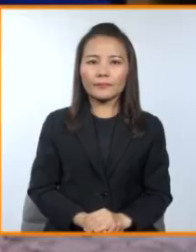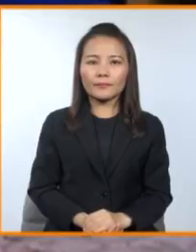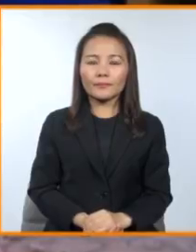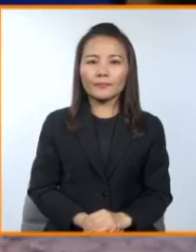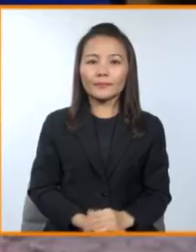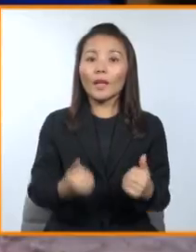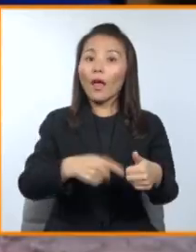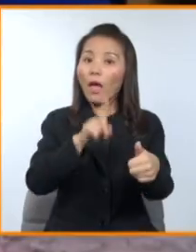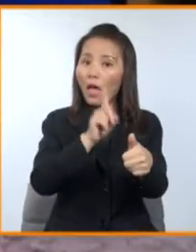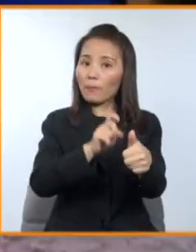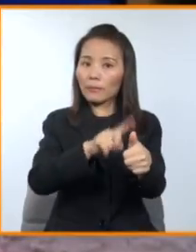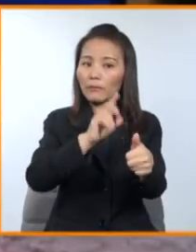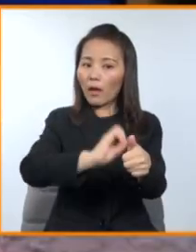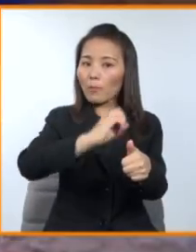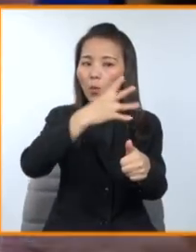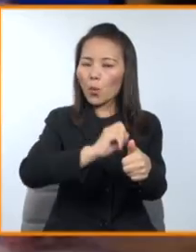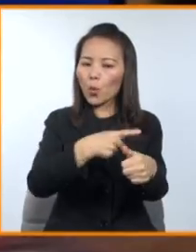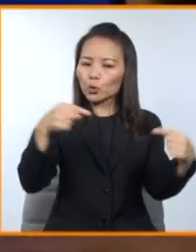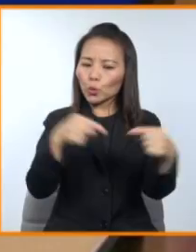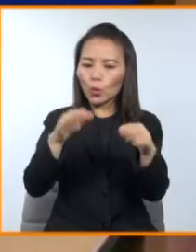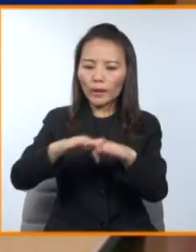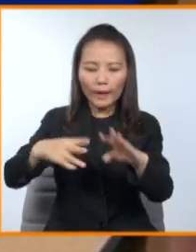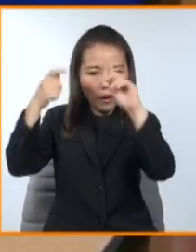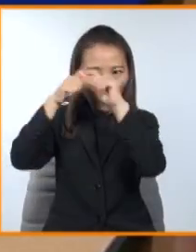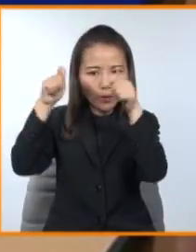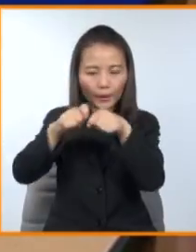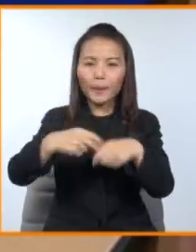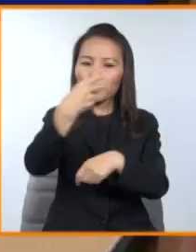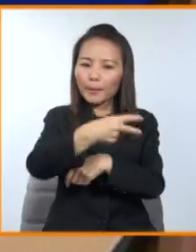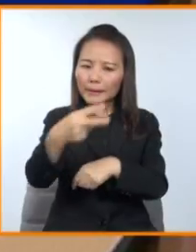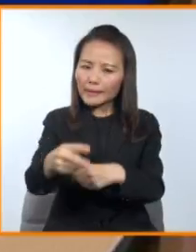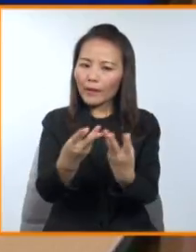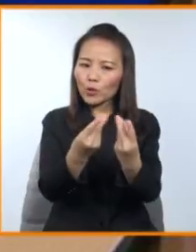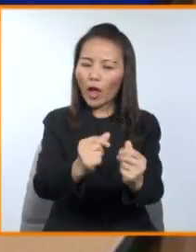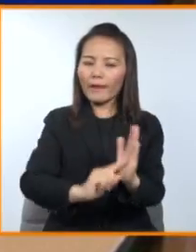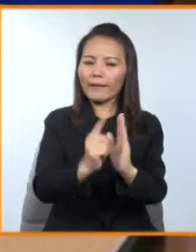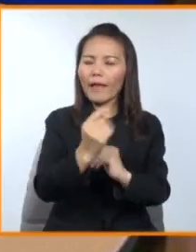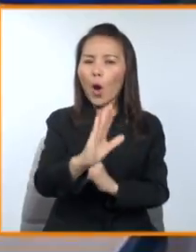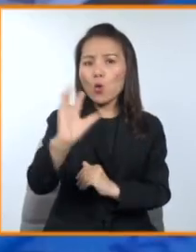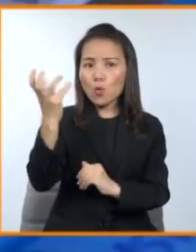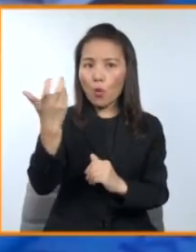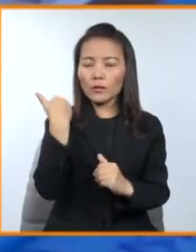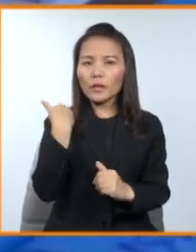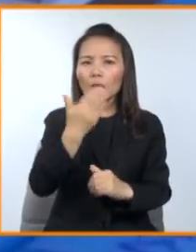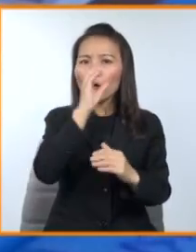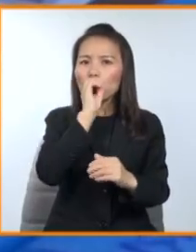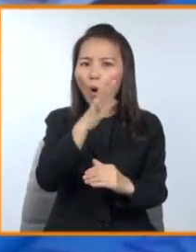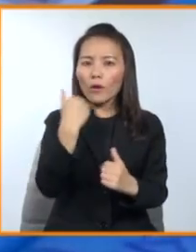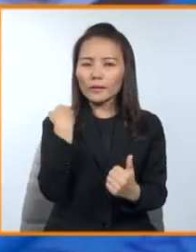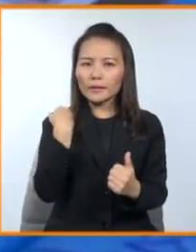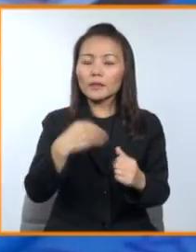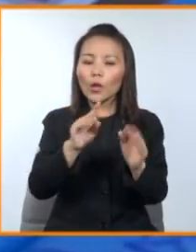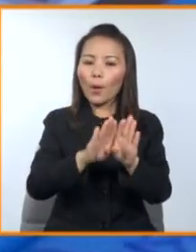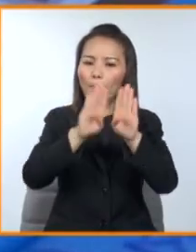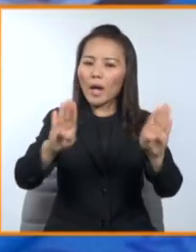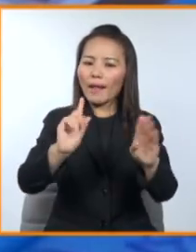ซึ่งแอปพลิเคชันสำหรับเด็กออทิสติกเป็นภาษาอาหรับแอปแรกของโลกที่มีชื่อว่าแบบนูนั้นเปิดตัวกันไปที่สห